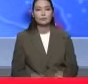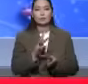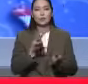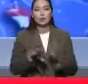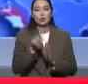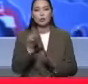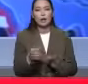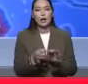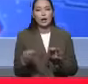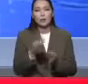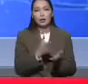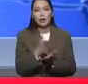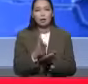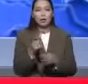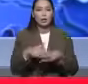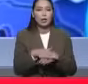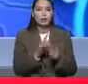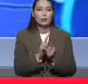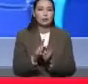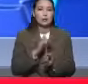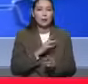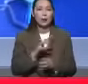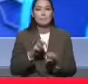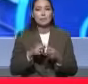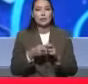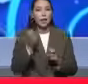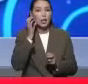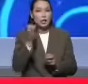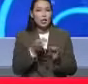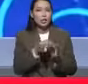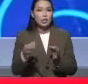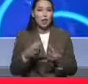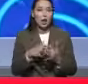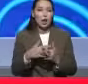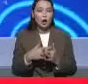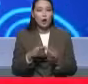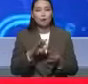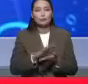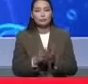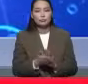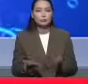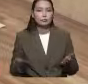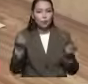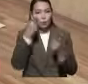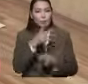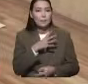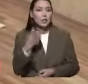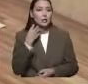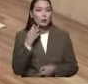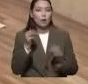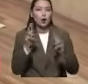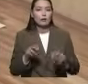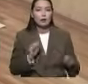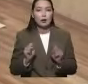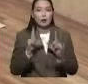депутаттары аймақтарды аралап тұрғындармен кездесуде. Мәселелерін тыңдап, шалғай ауылдардың да жай күйімен танысып жүр. Қызылордаға арнайы сапармен